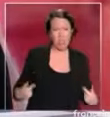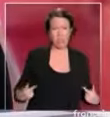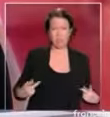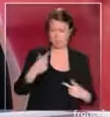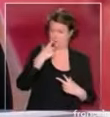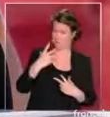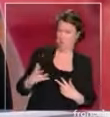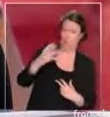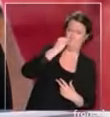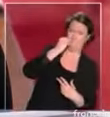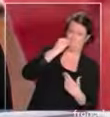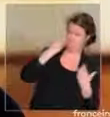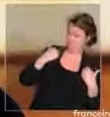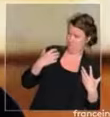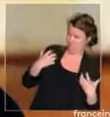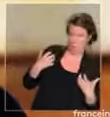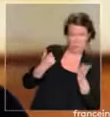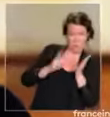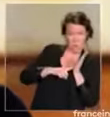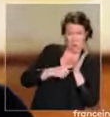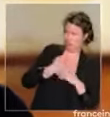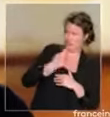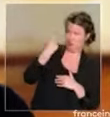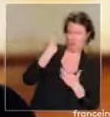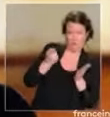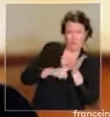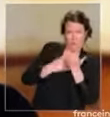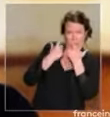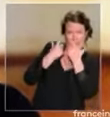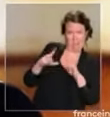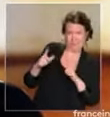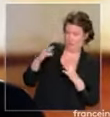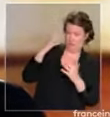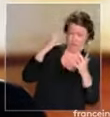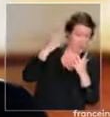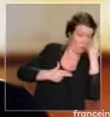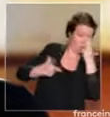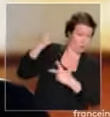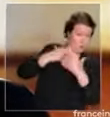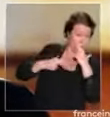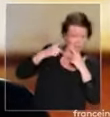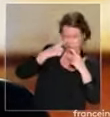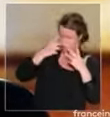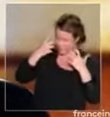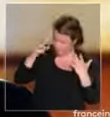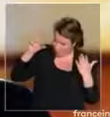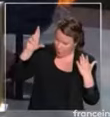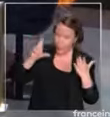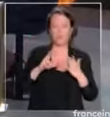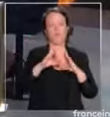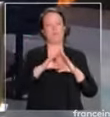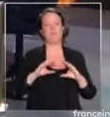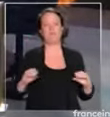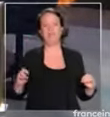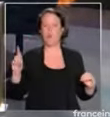individuelles et des libertés collectives aspire je crois à la tranquillité aspirent au retour du bon sens dans la gestion des affaires